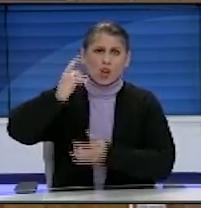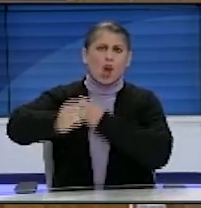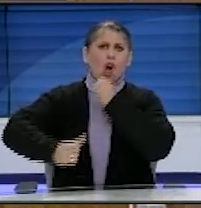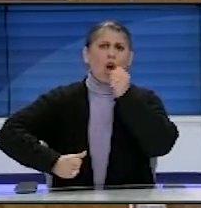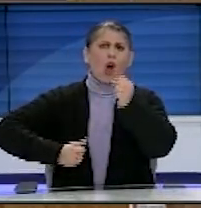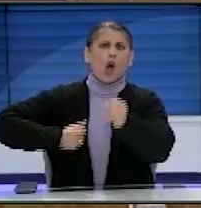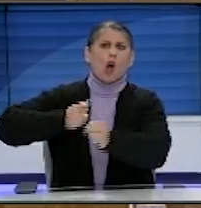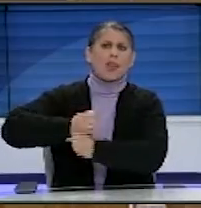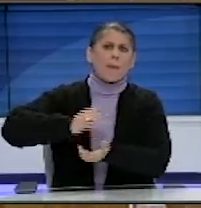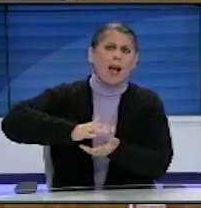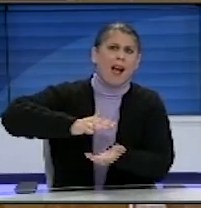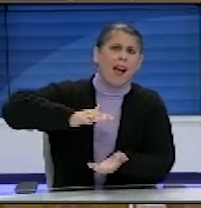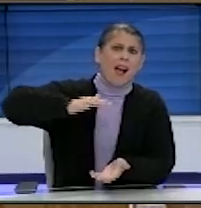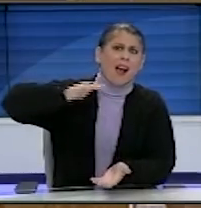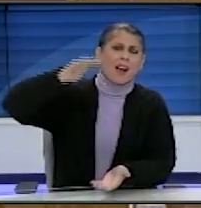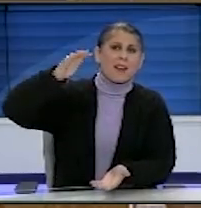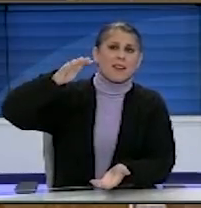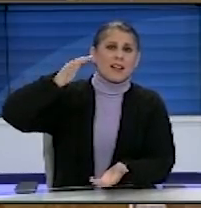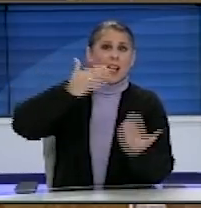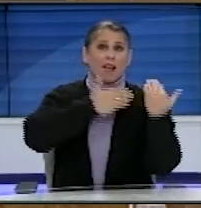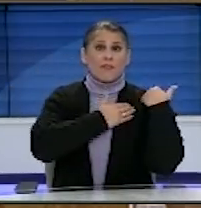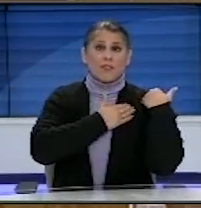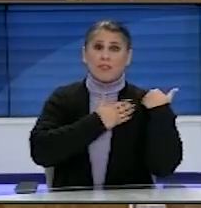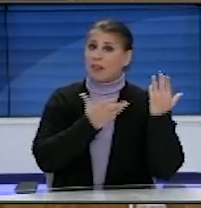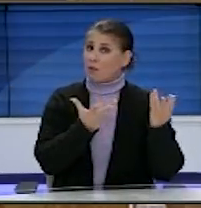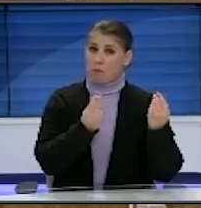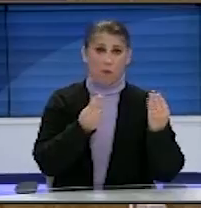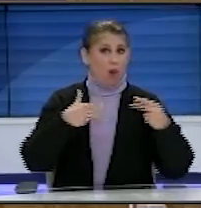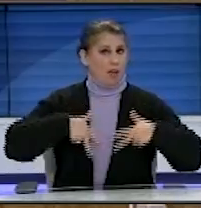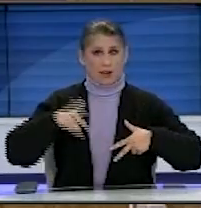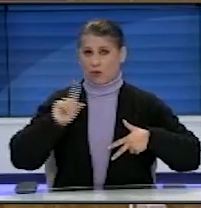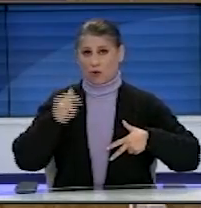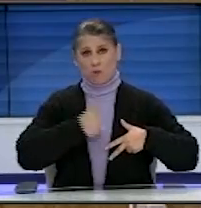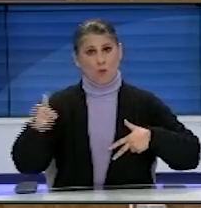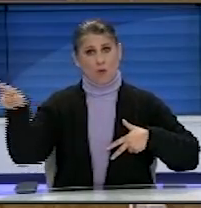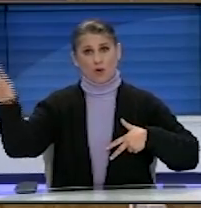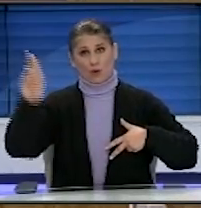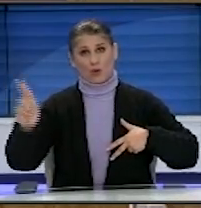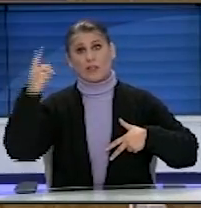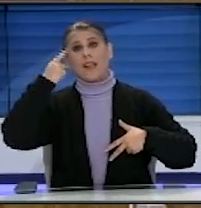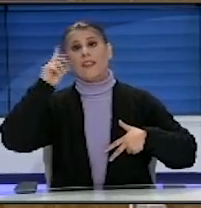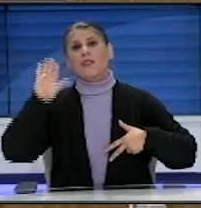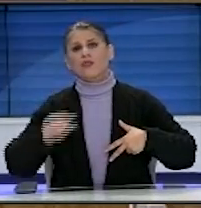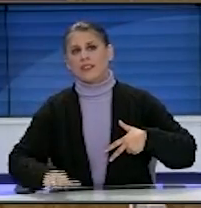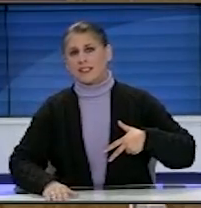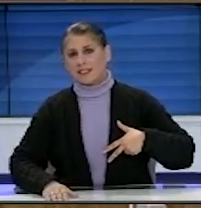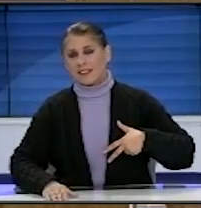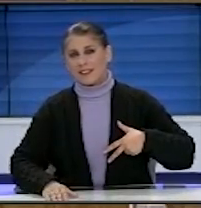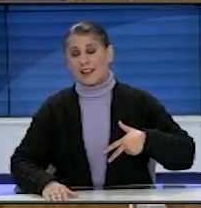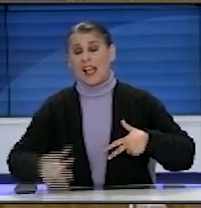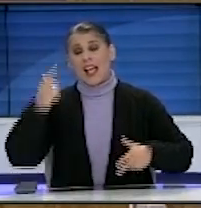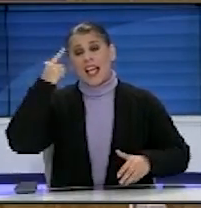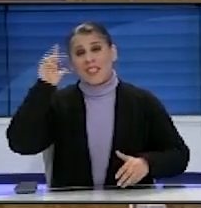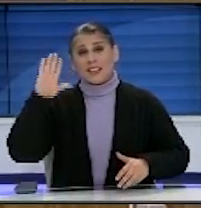με ευθύνη περισσότερων παικτών και όχι μόνο της Ρωσίας. Δεν το ξέρετε? Δεν